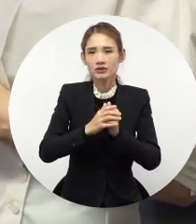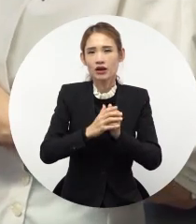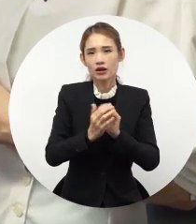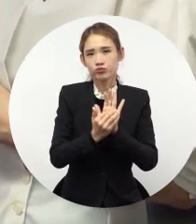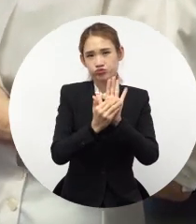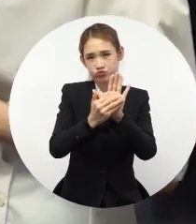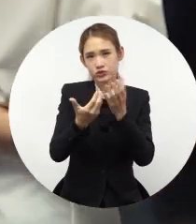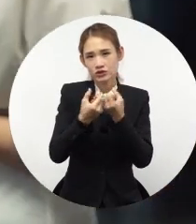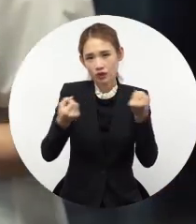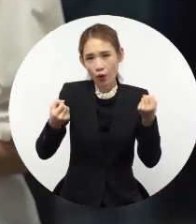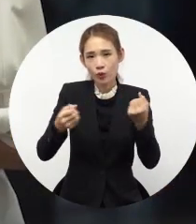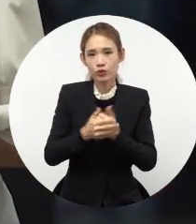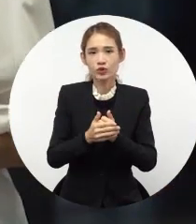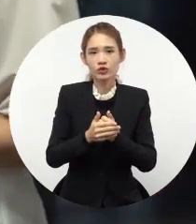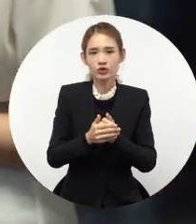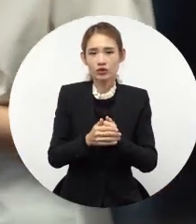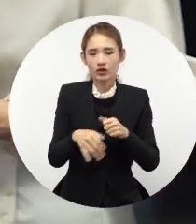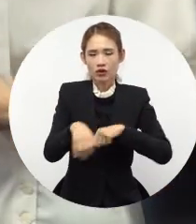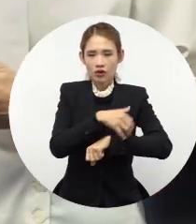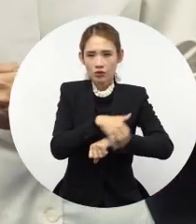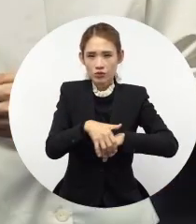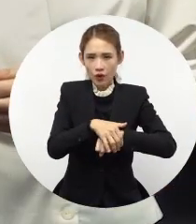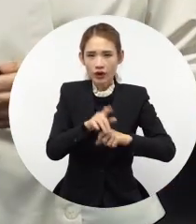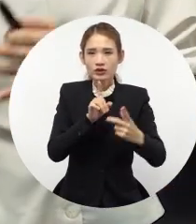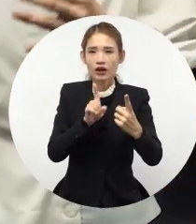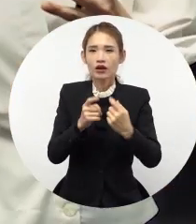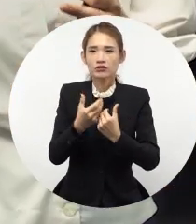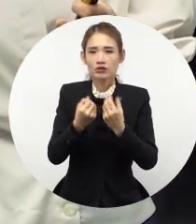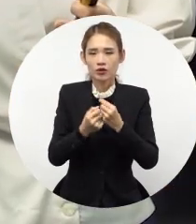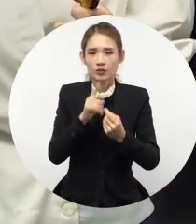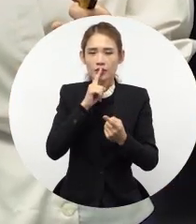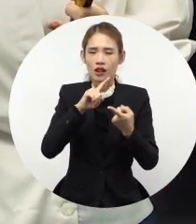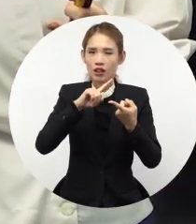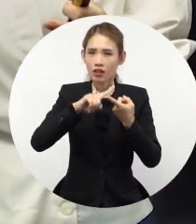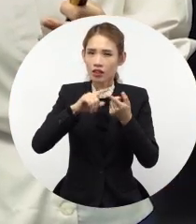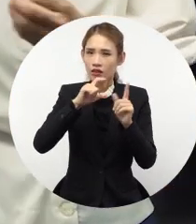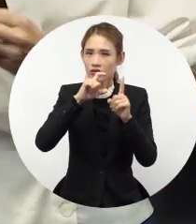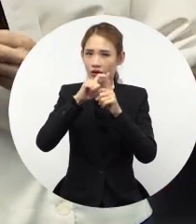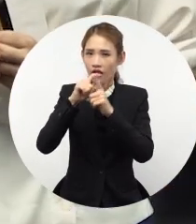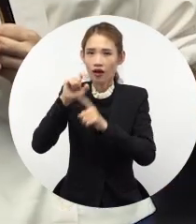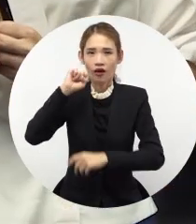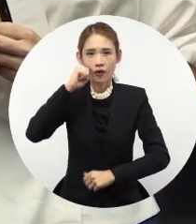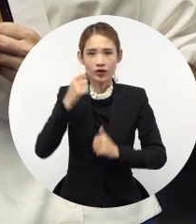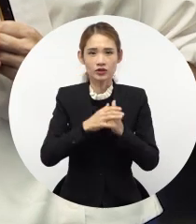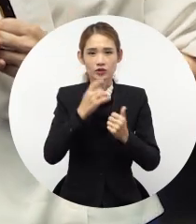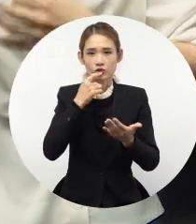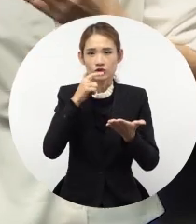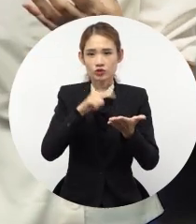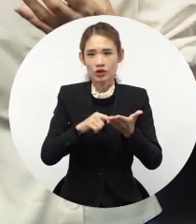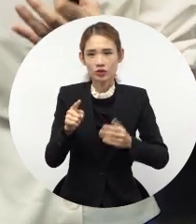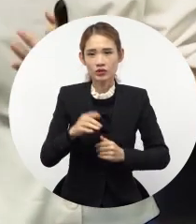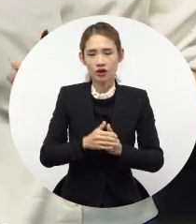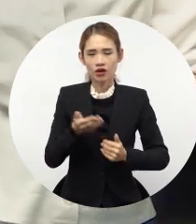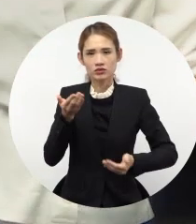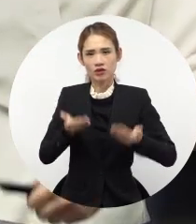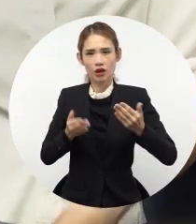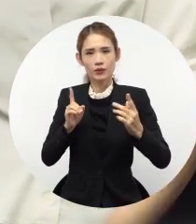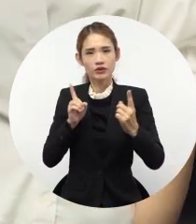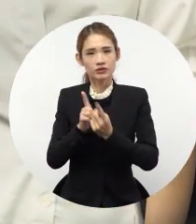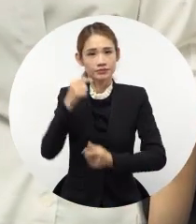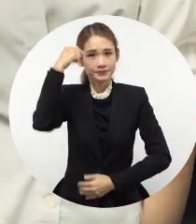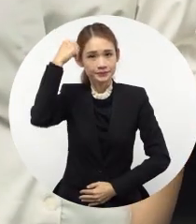배제, 분리, 거부 등에 의하여 불리하게 대하는 경우, 뭔가 말이 어려운 것 같지만 상대적으로 쉽게